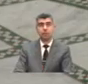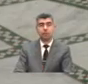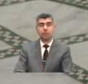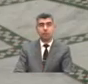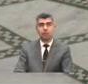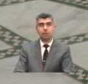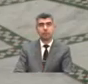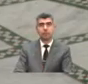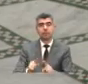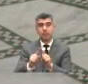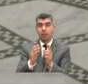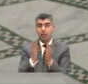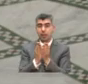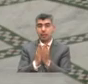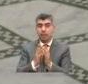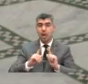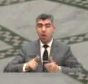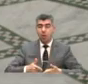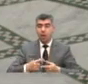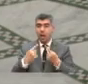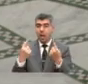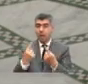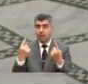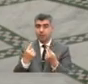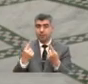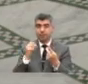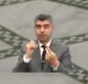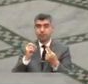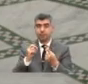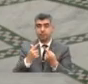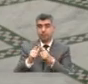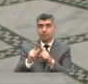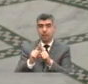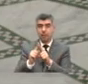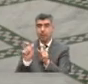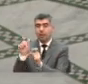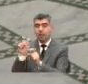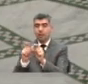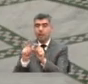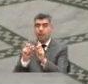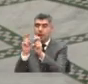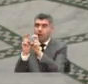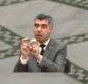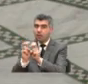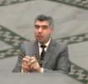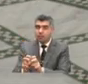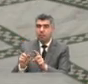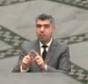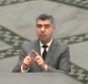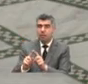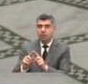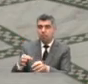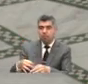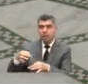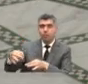تم دروس تم بطريقة عادية لأن العدد هو قليل، وبما أن العدد قليل تم احترام التباعد الجسدي،